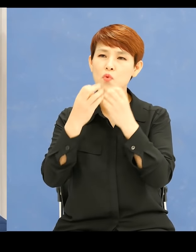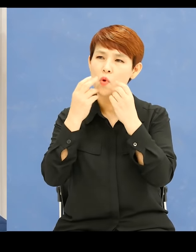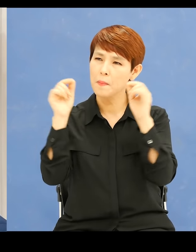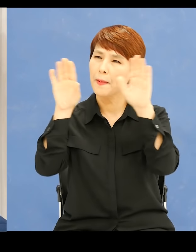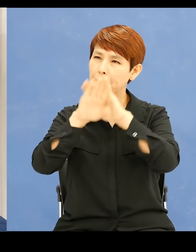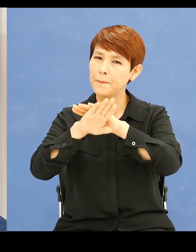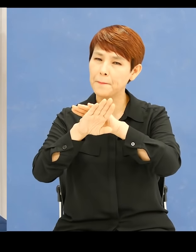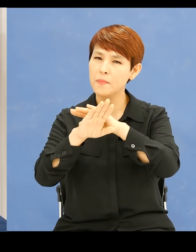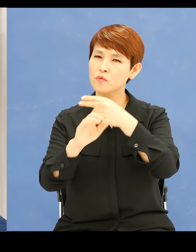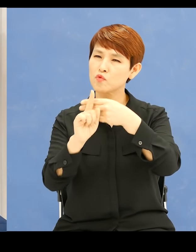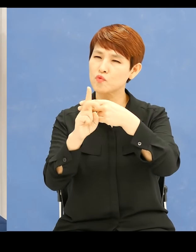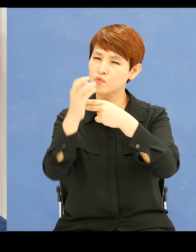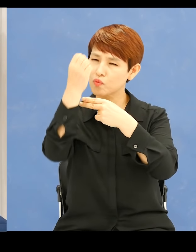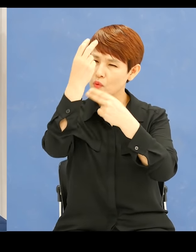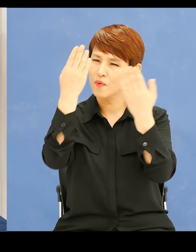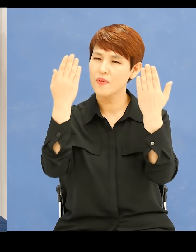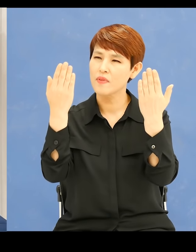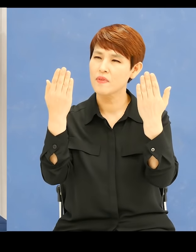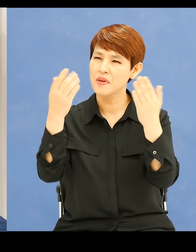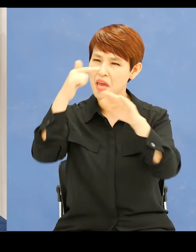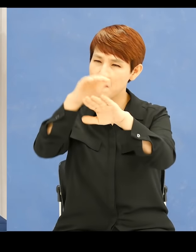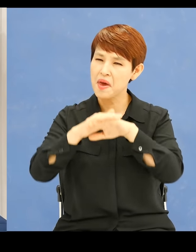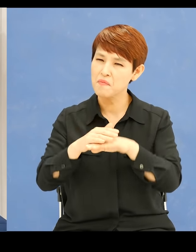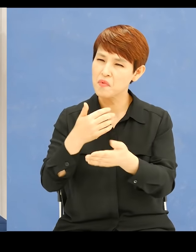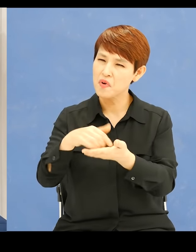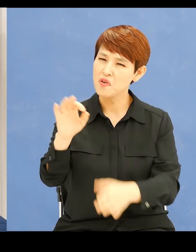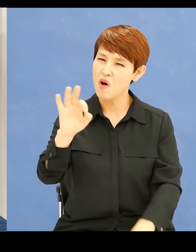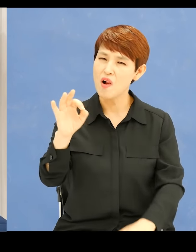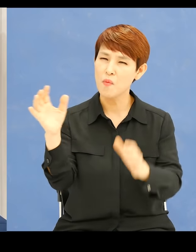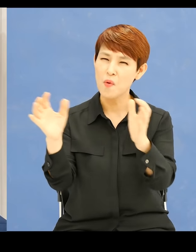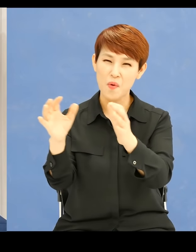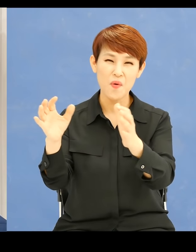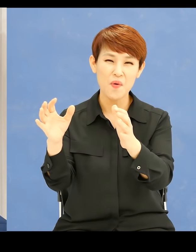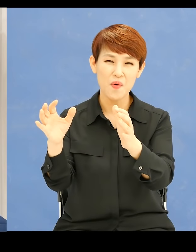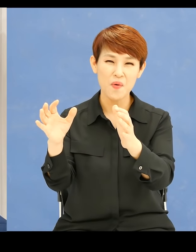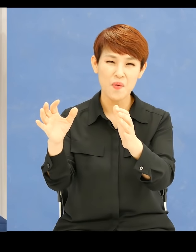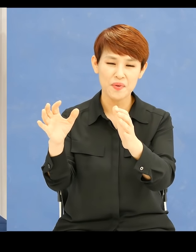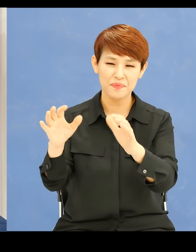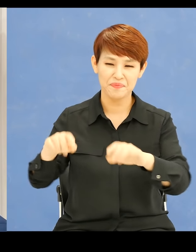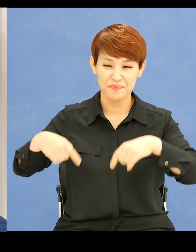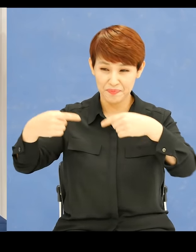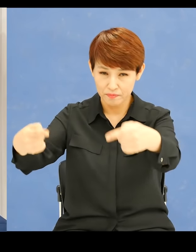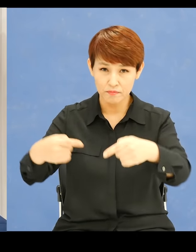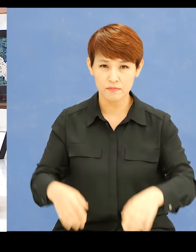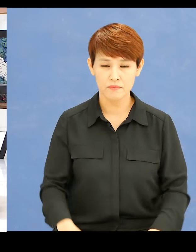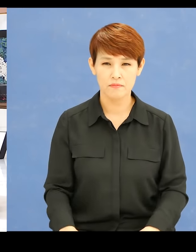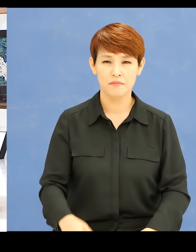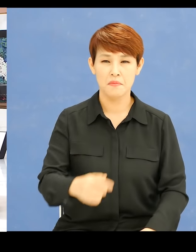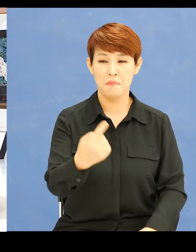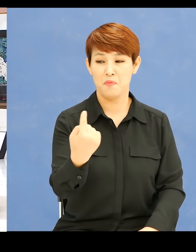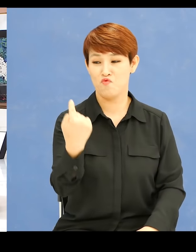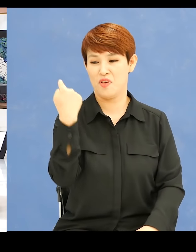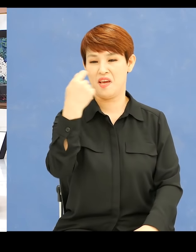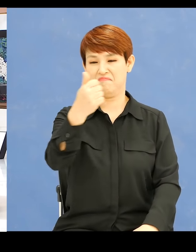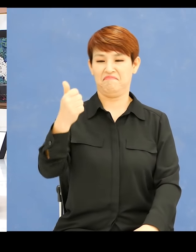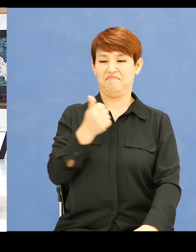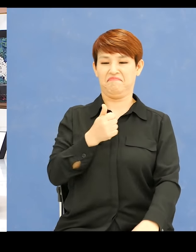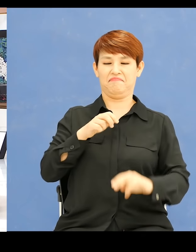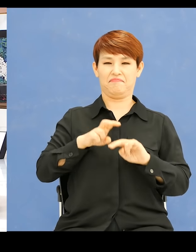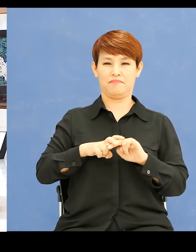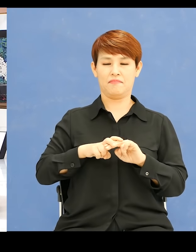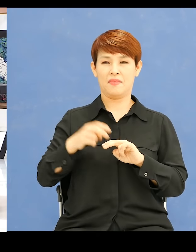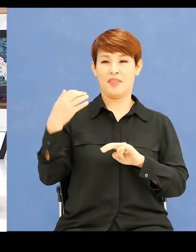갔죠. 토요일 저녁이었었어요. 그때 중고등부 예배가 한 네. 열 몇 명 모이는 교회였는데 시골이니까. 근데 맨 뒷자리 이렇게 앉아